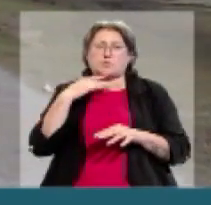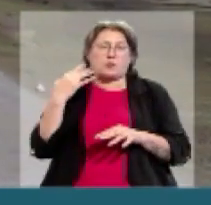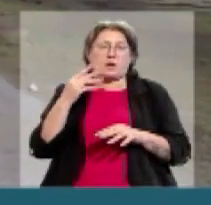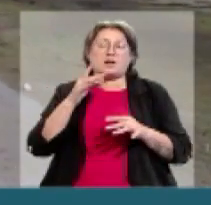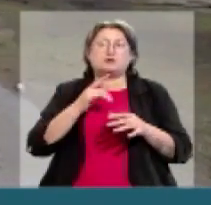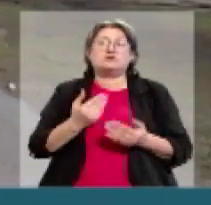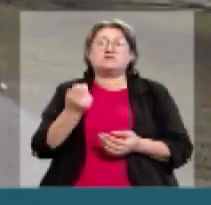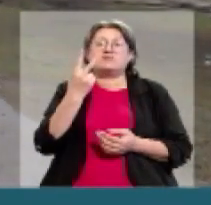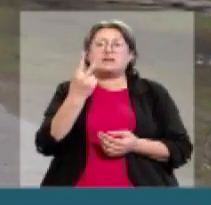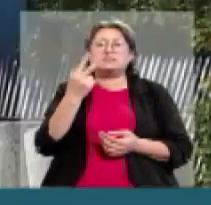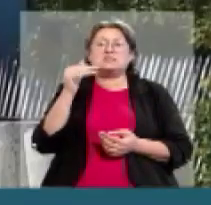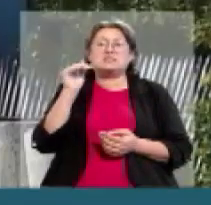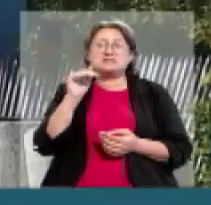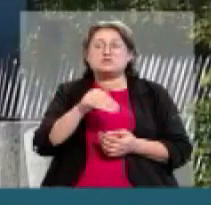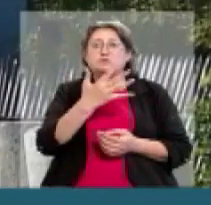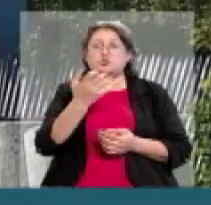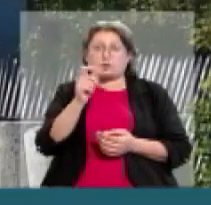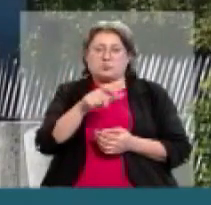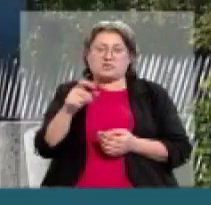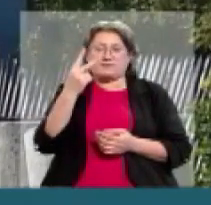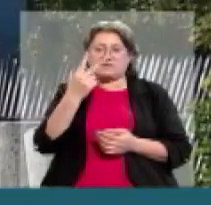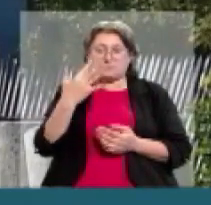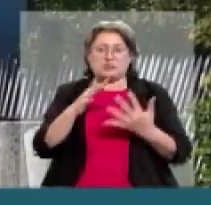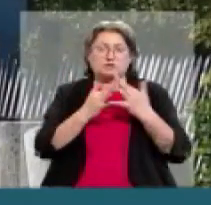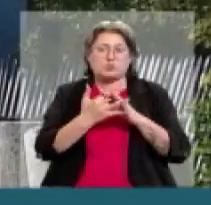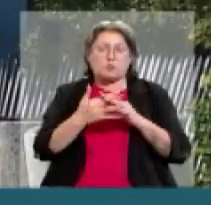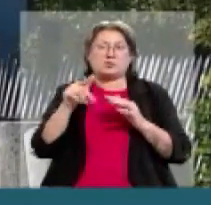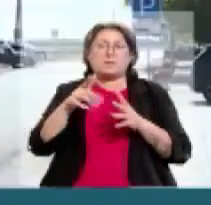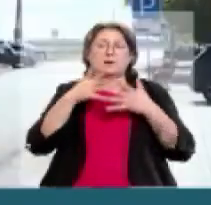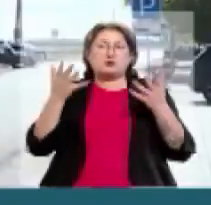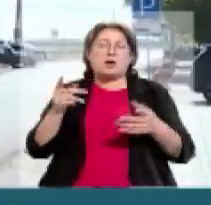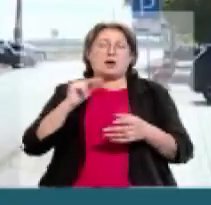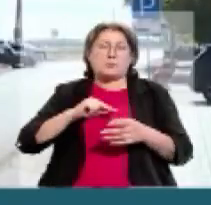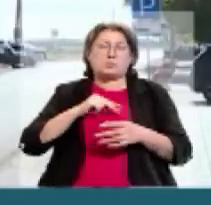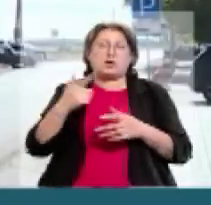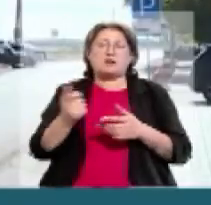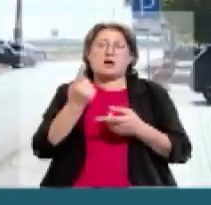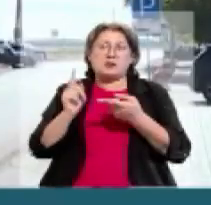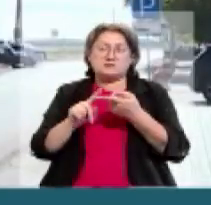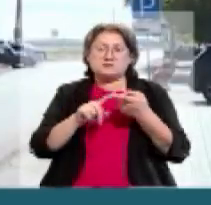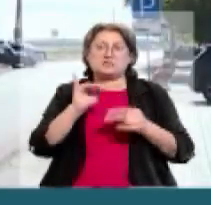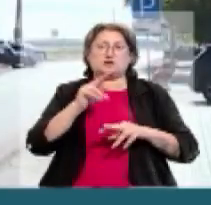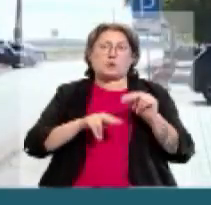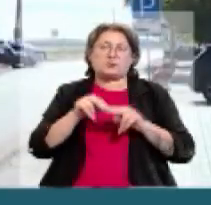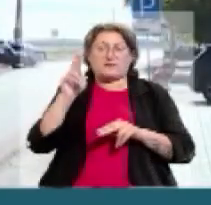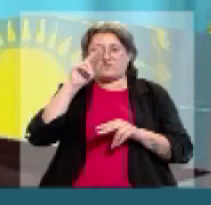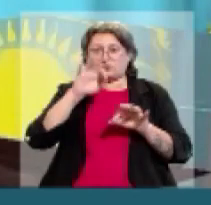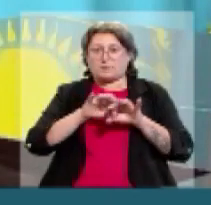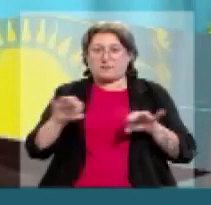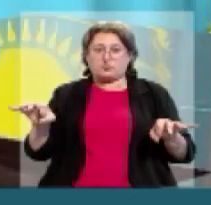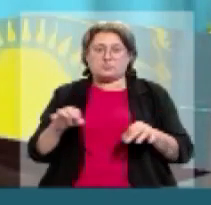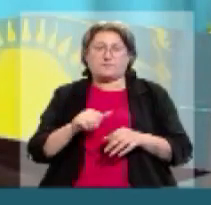районе проживает 12,5 тысяч населения, 25 сел, где идет большая работа по газификации и строительству